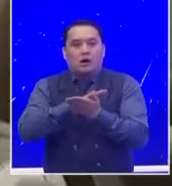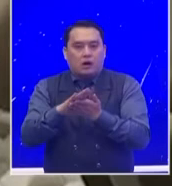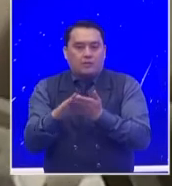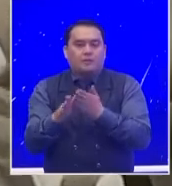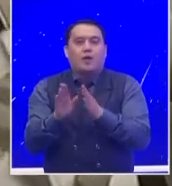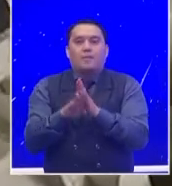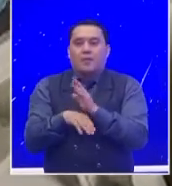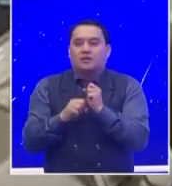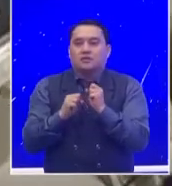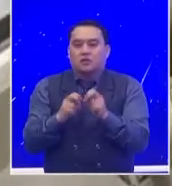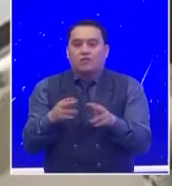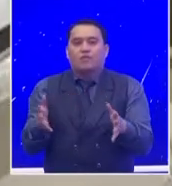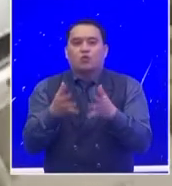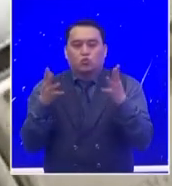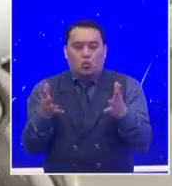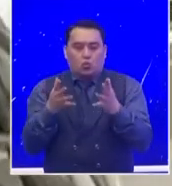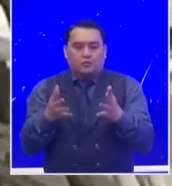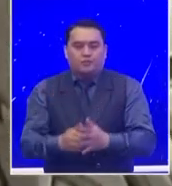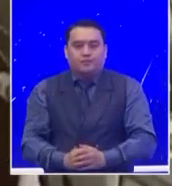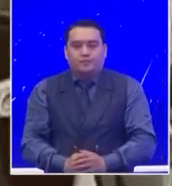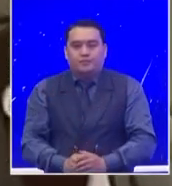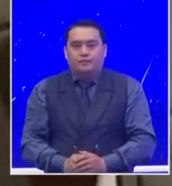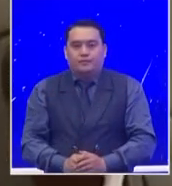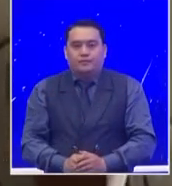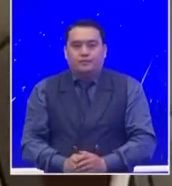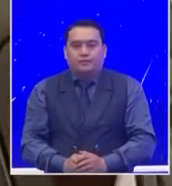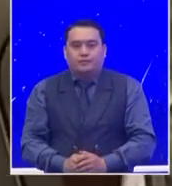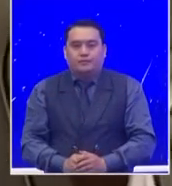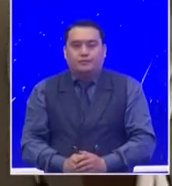и обеззараживают воздух.